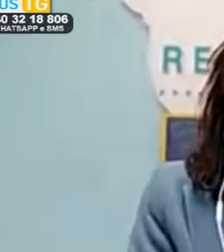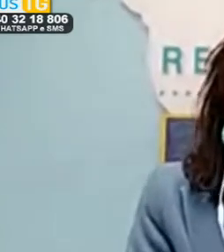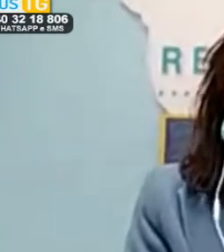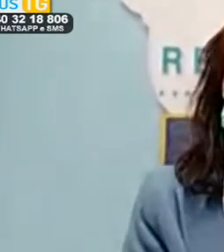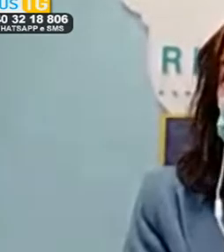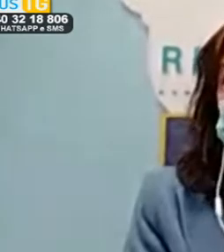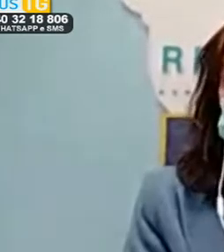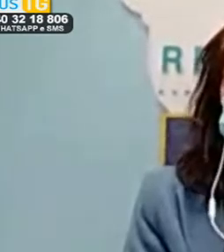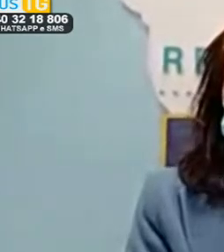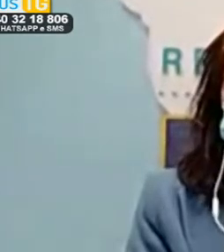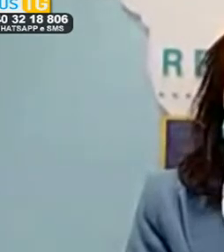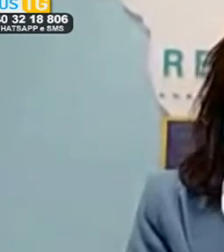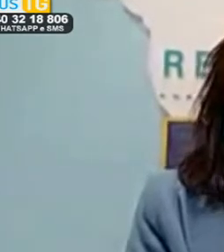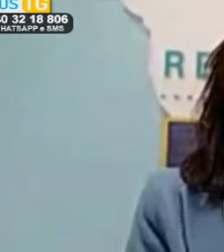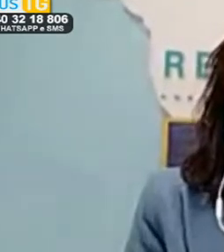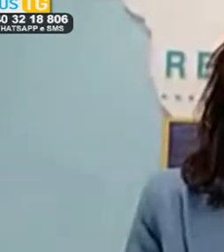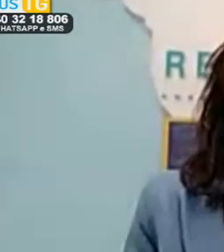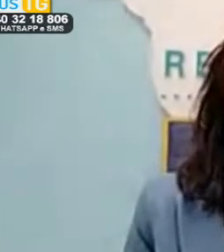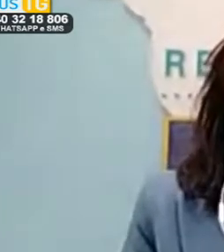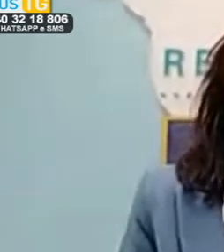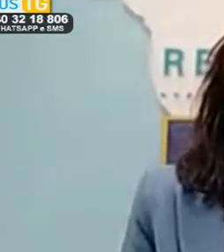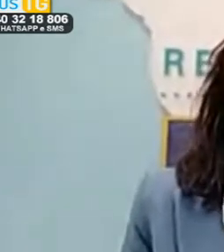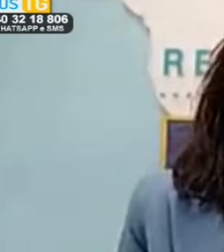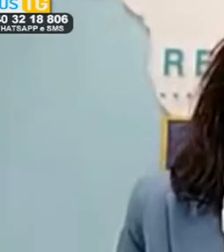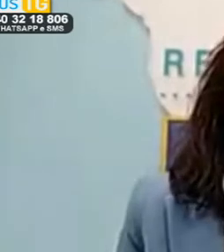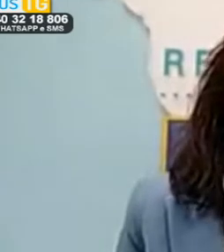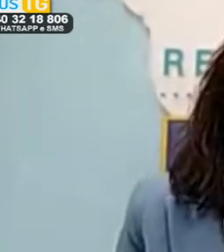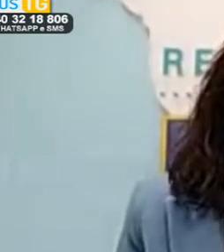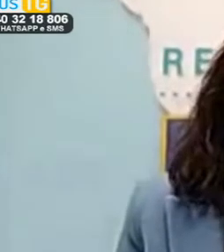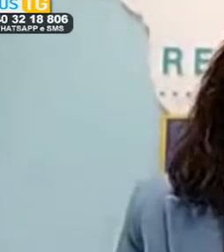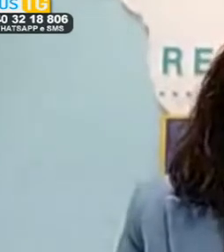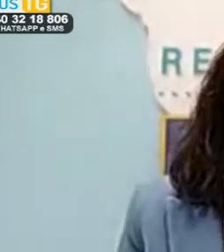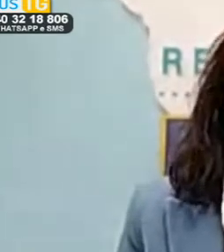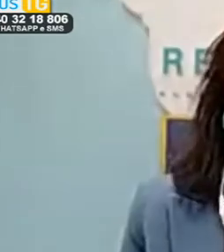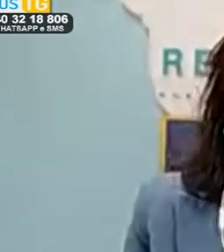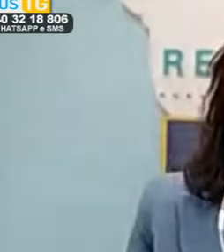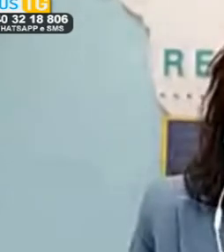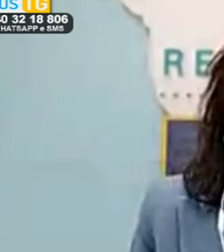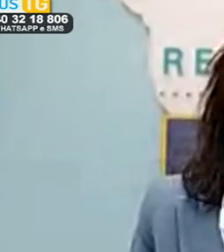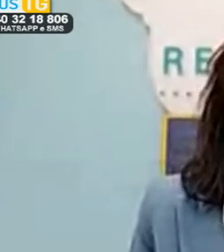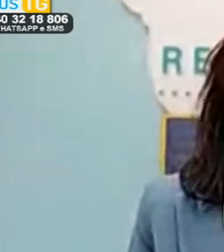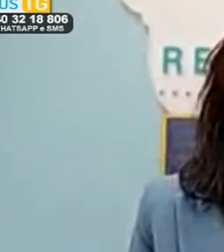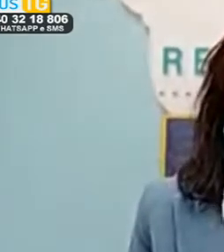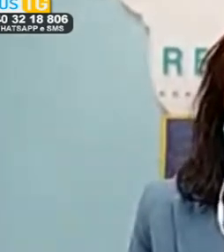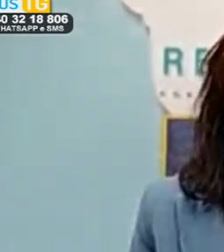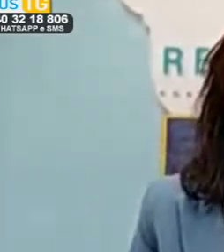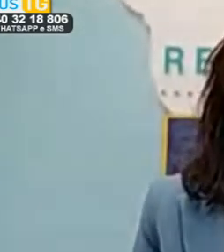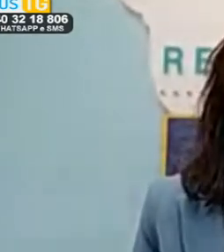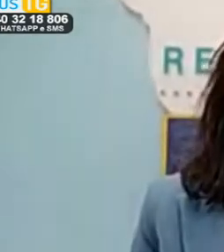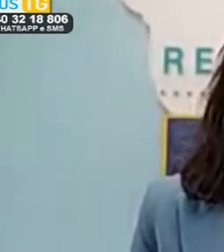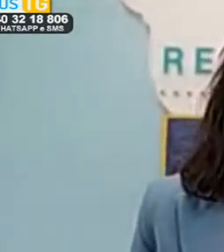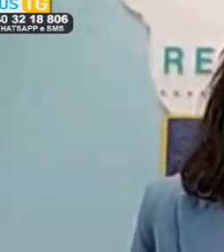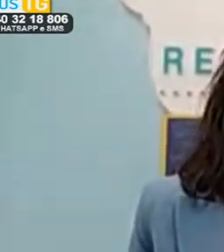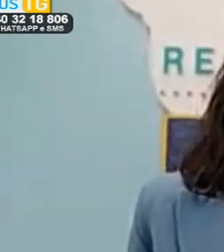ultra ottantenni della prima dose, che richiamo, il 2 maggio dovrebbe essere conclusa anche per loro. Nel frattempo ricordavano dall'USL-8